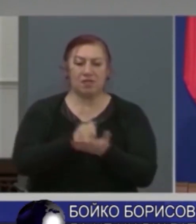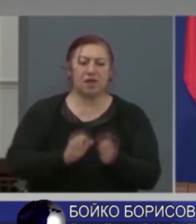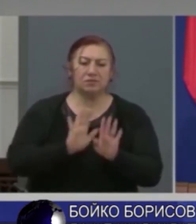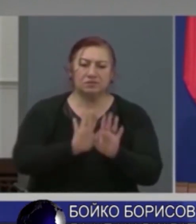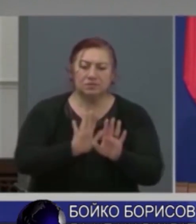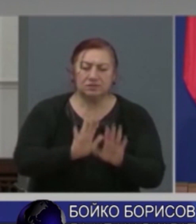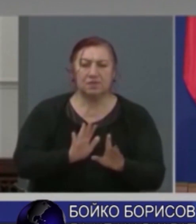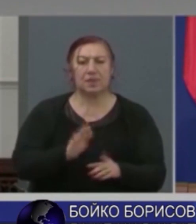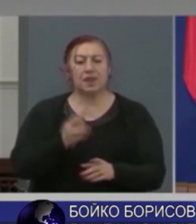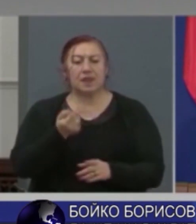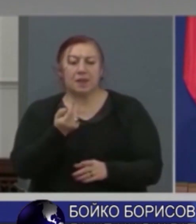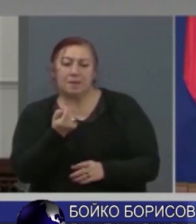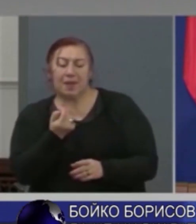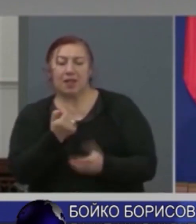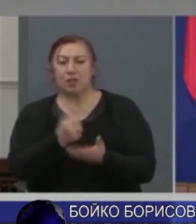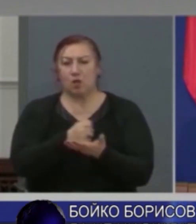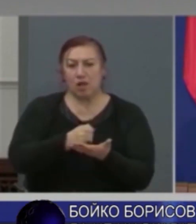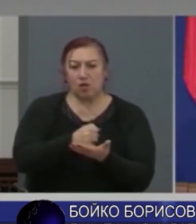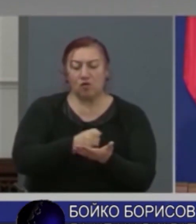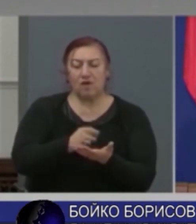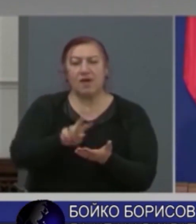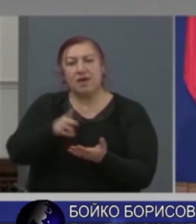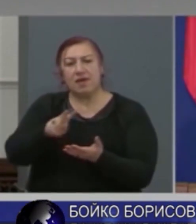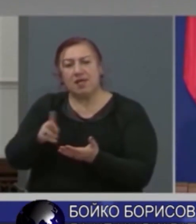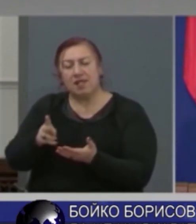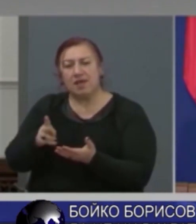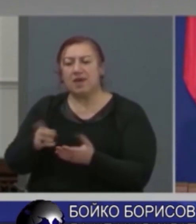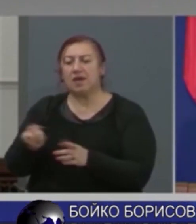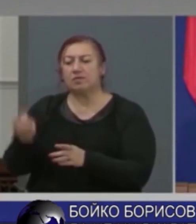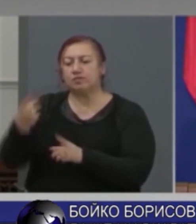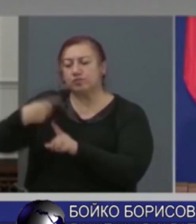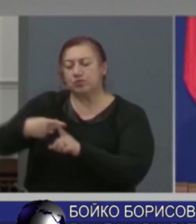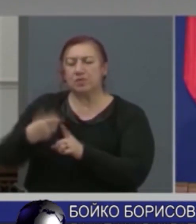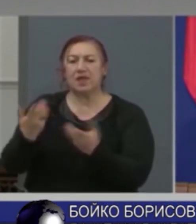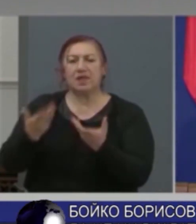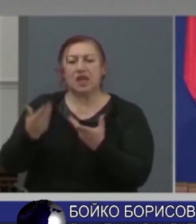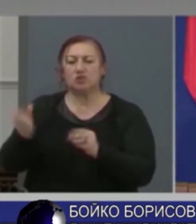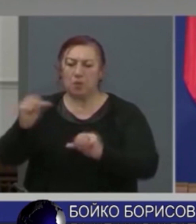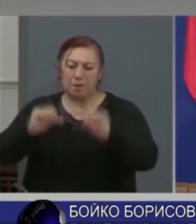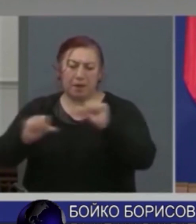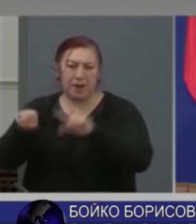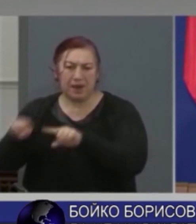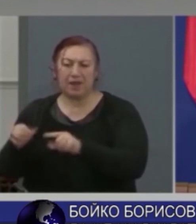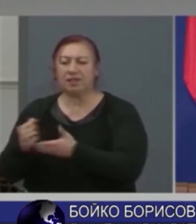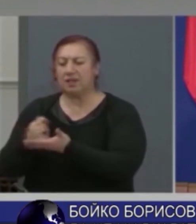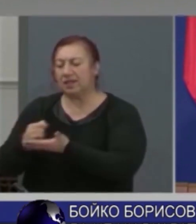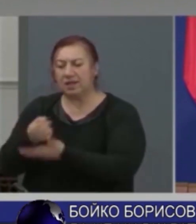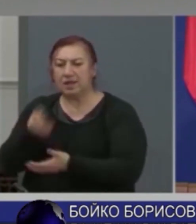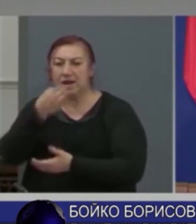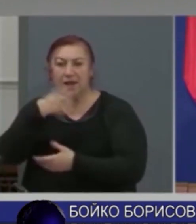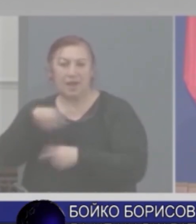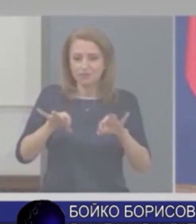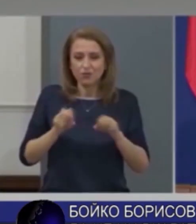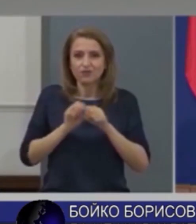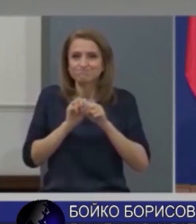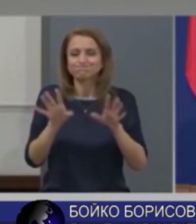единственото работещо нещо за борба с COVID-19 е изолацията. Борисов призова да бъдем дисциплинирани 2-3